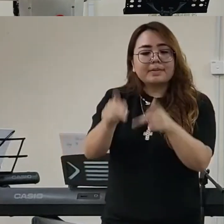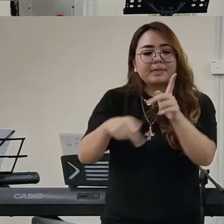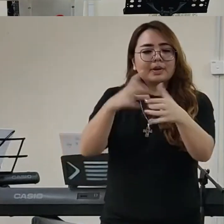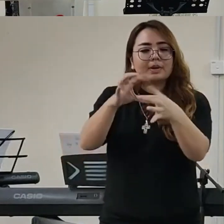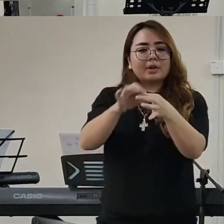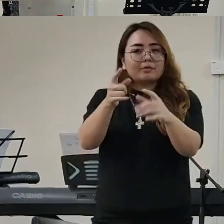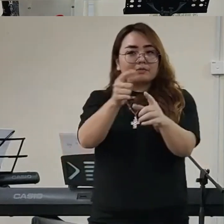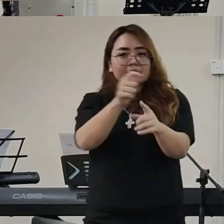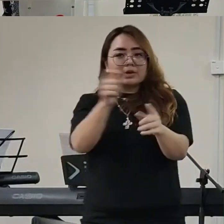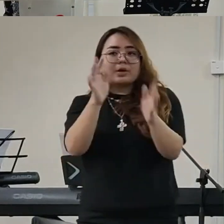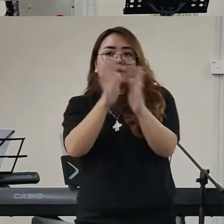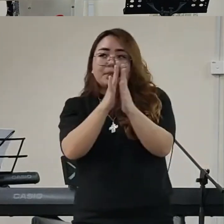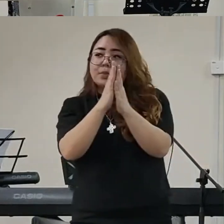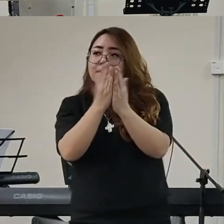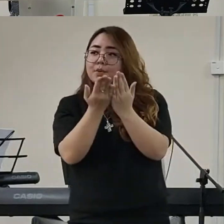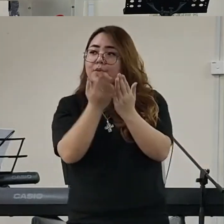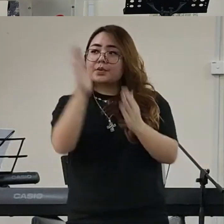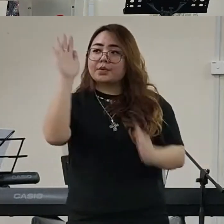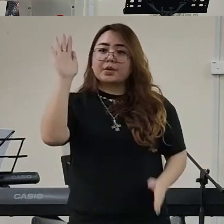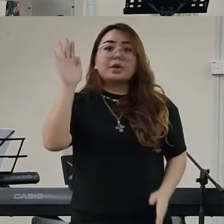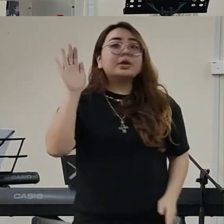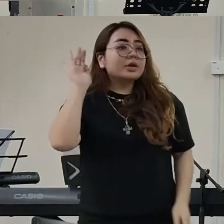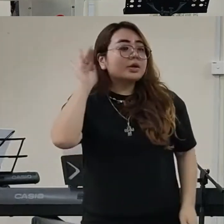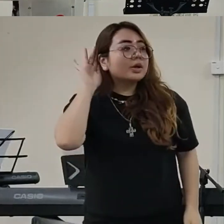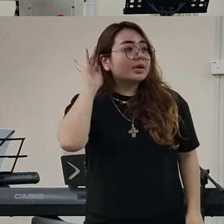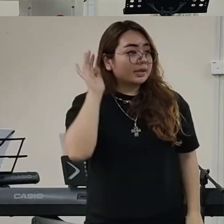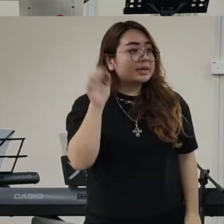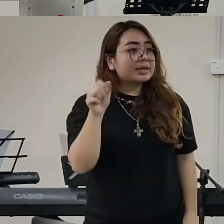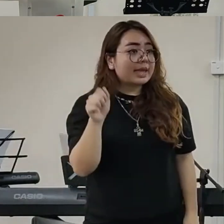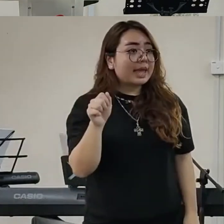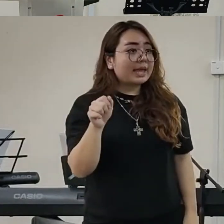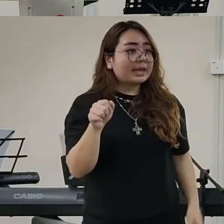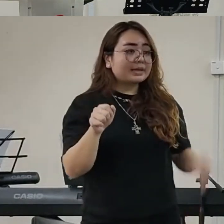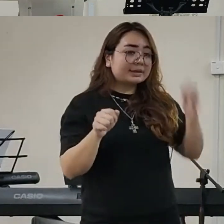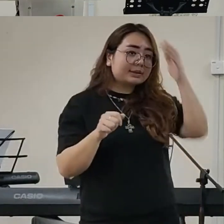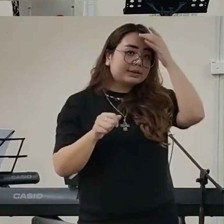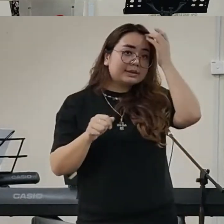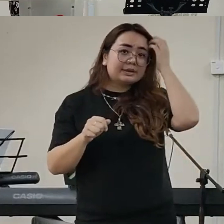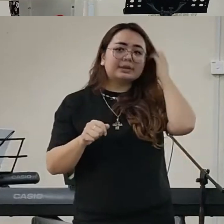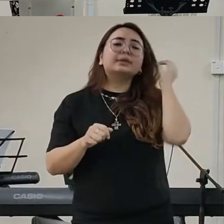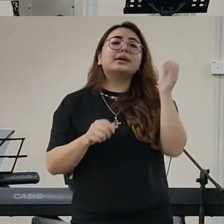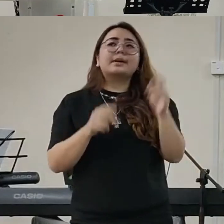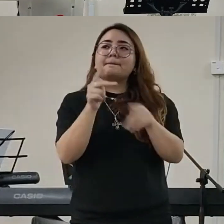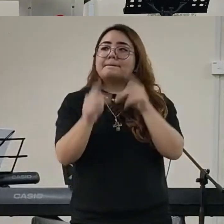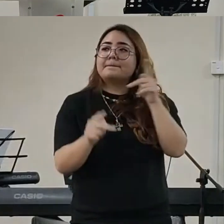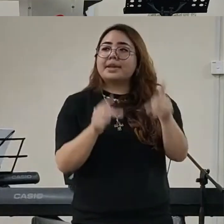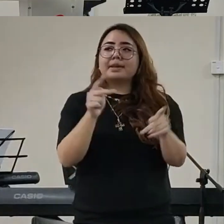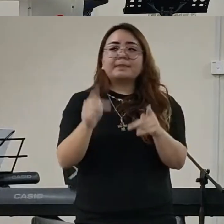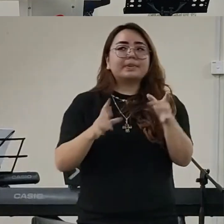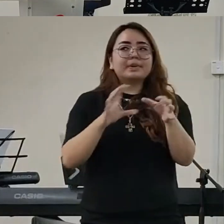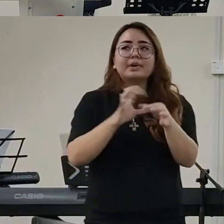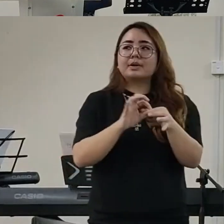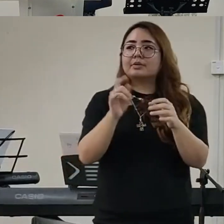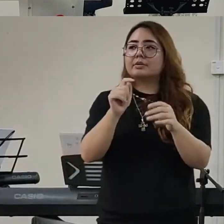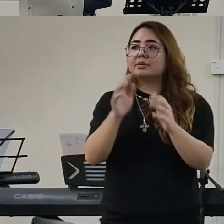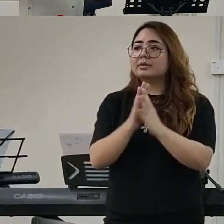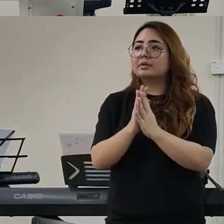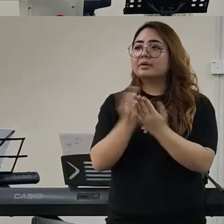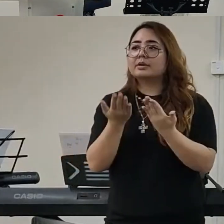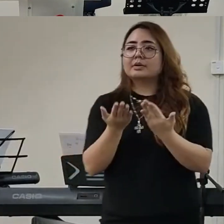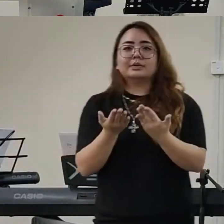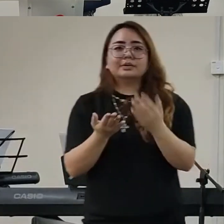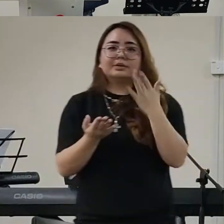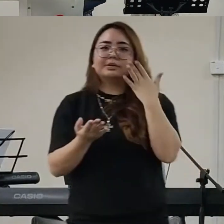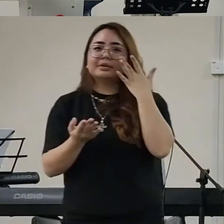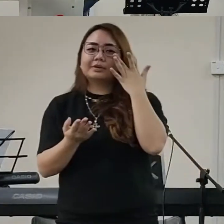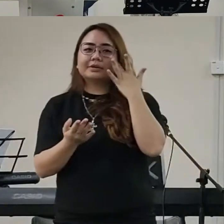Book"? Yes or no? Okay, it's okay. One person only. It doesn't matter. 那你有听过？刚不